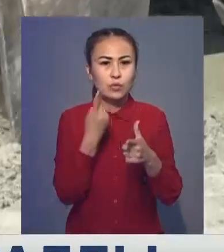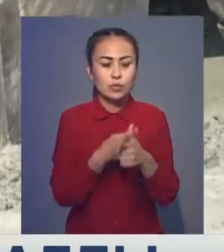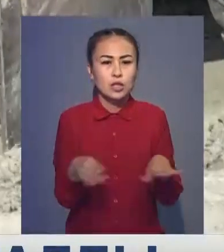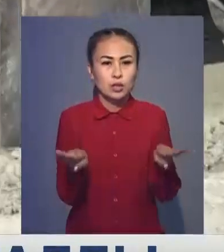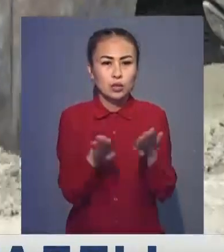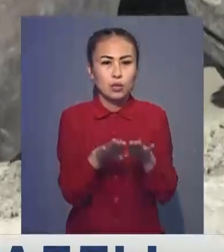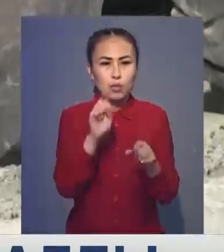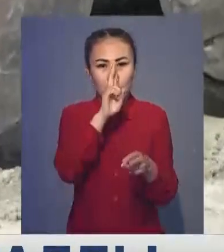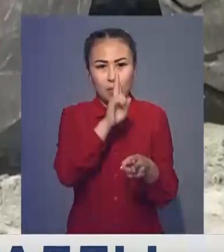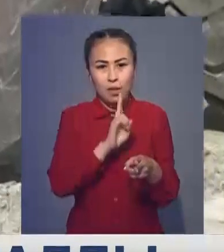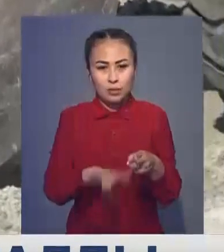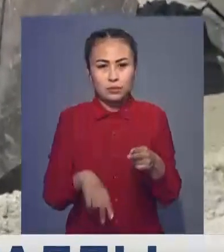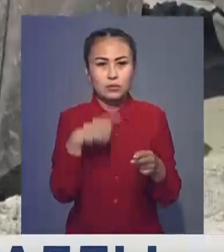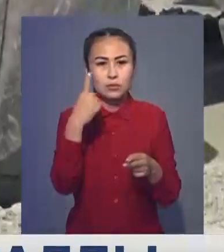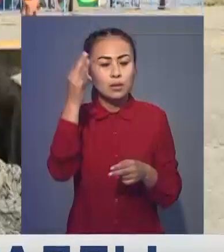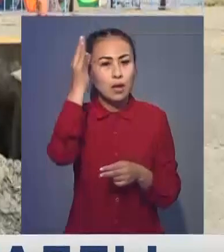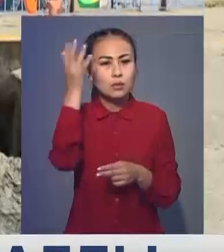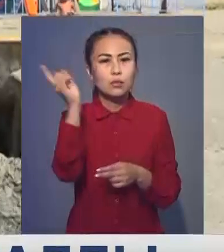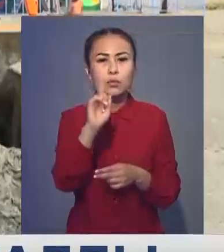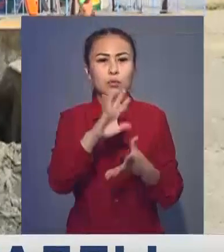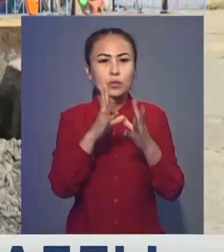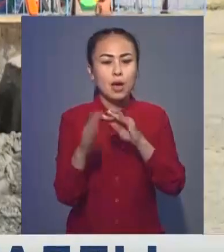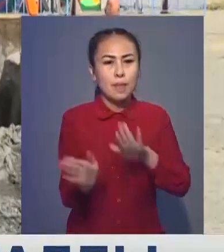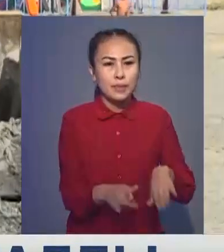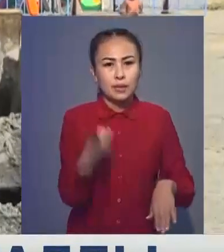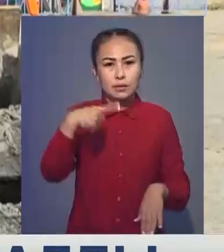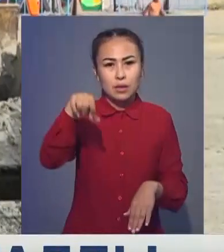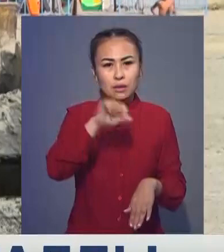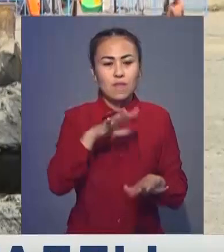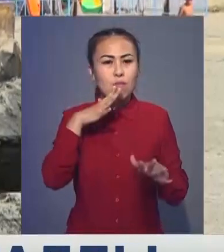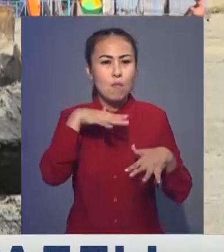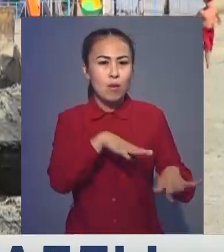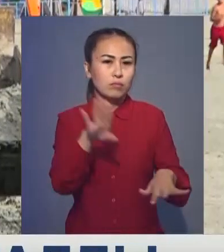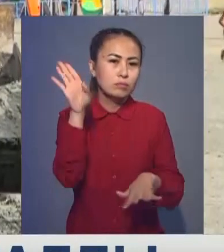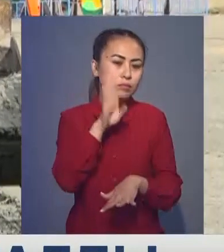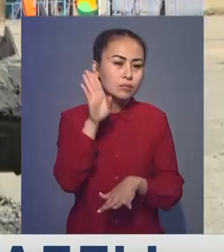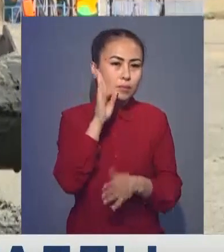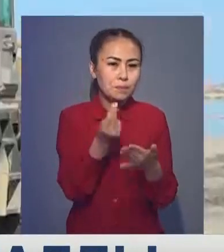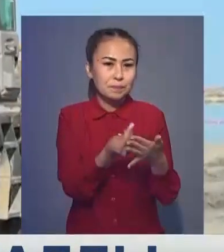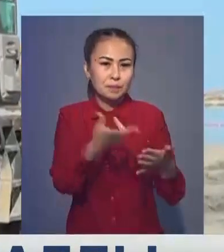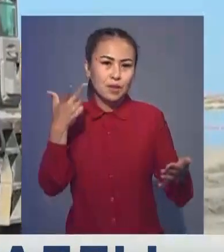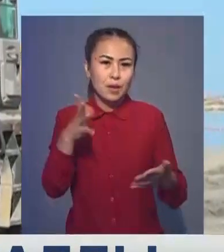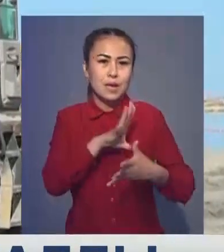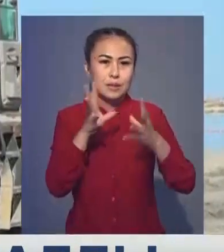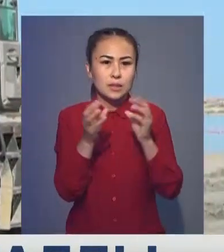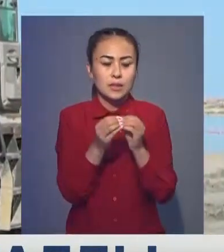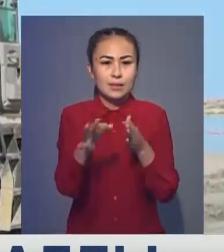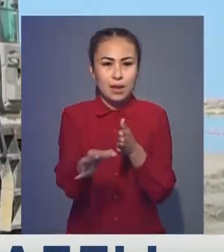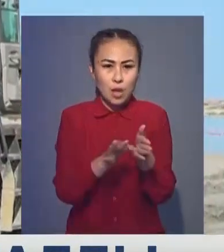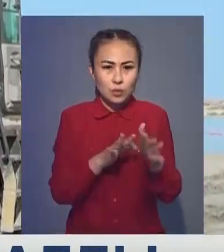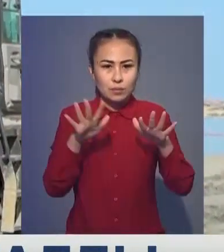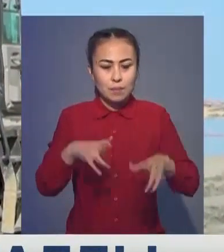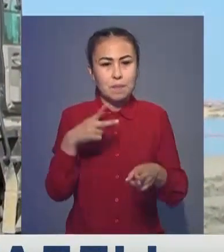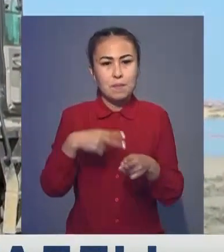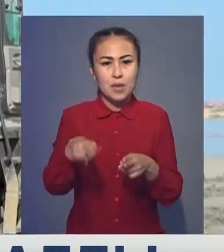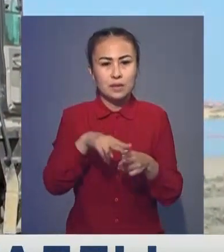қоздырғыштардан осылайша құтылуға болатынын айтады. Естеріңізге сала кетейік, өткен аптада теңіз суы мен құмнан сынама алған эпидемиологтар бірнеше жерден